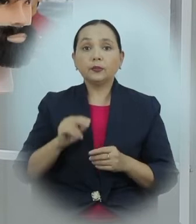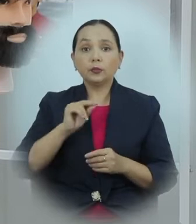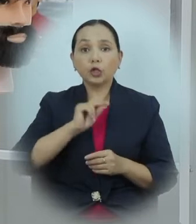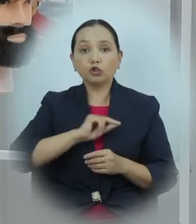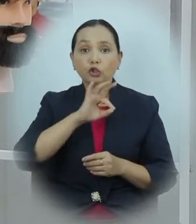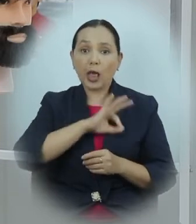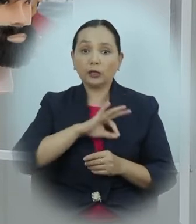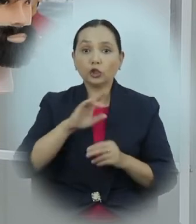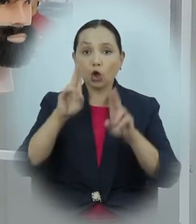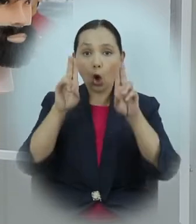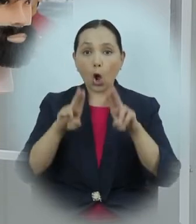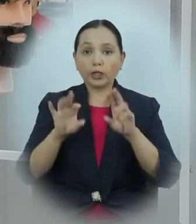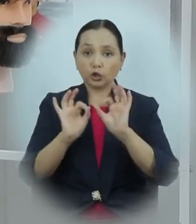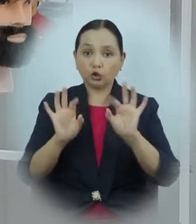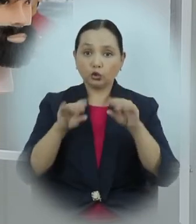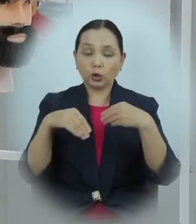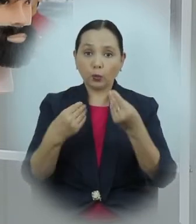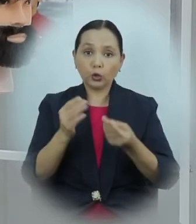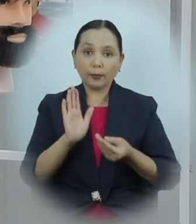ishlatish qoidasini tushuntirib o'taman.